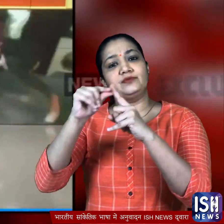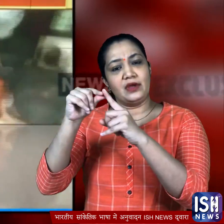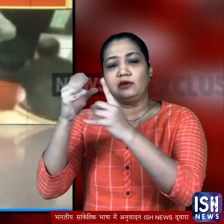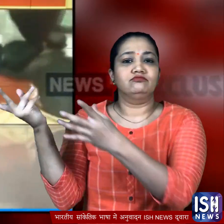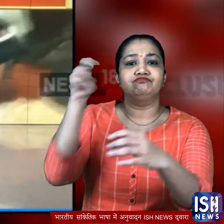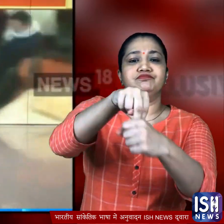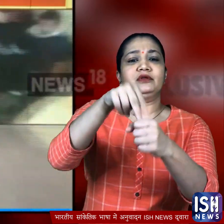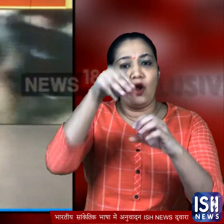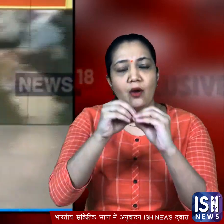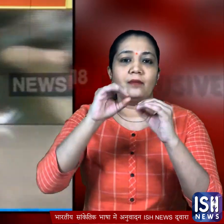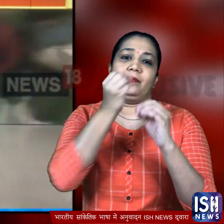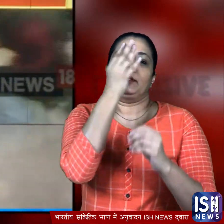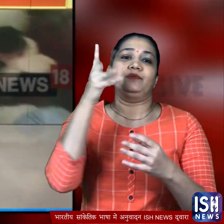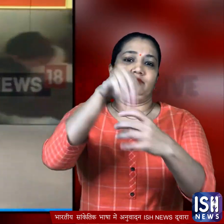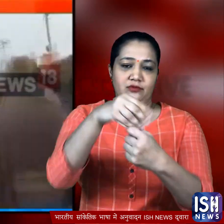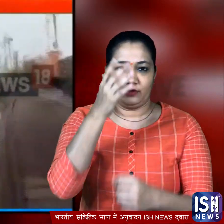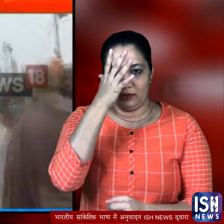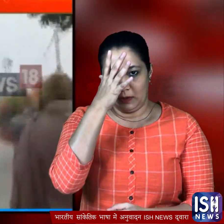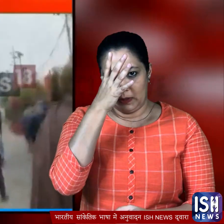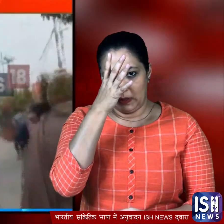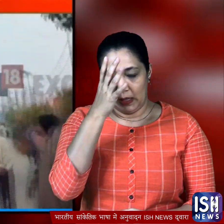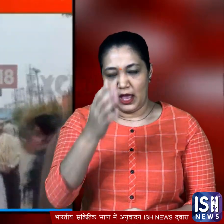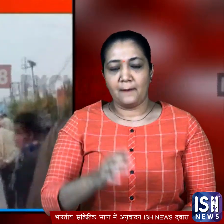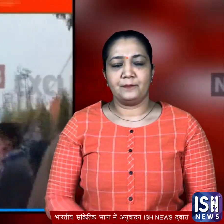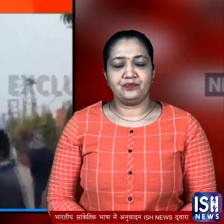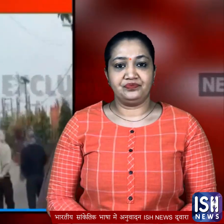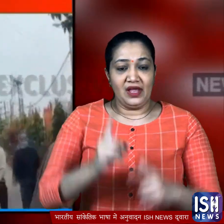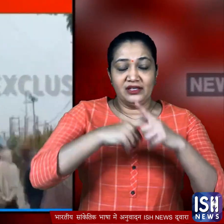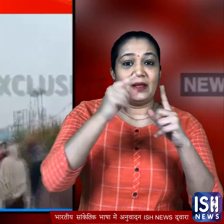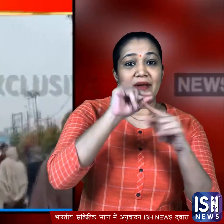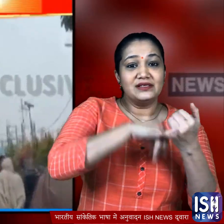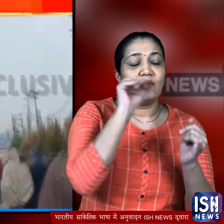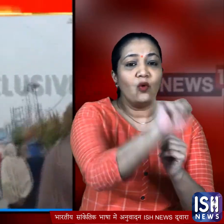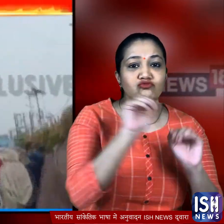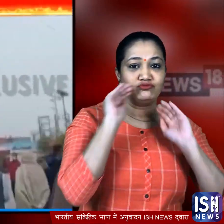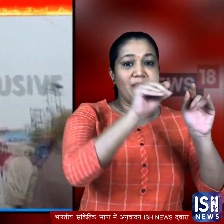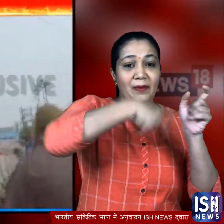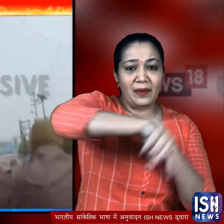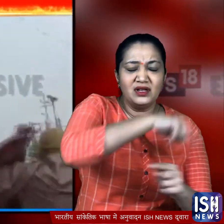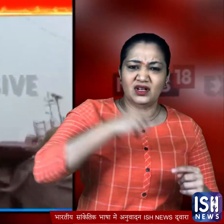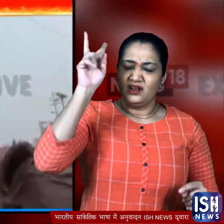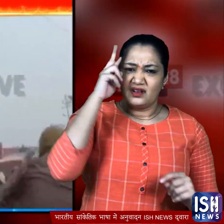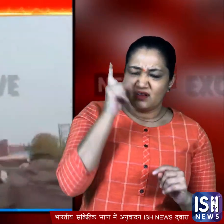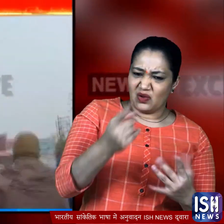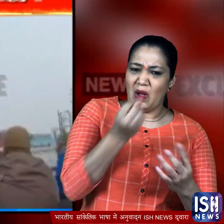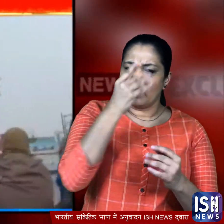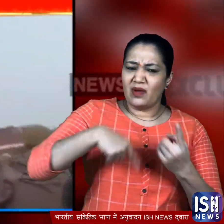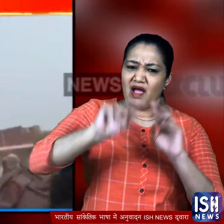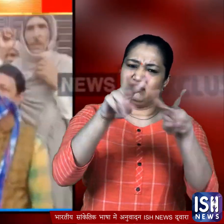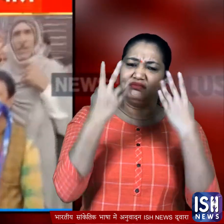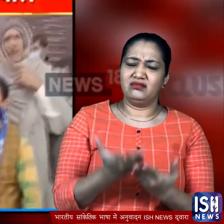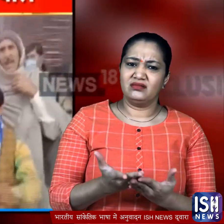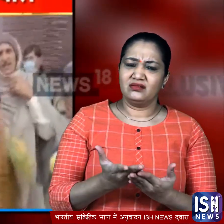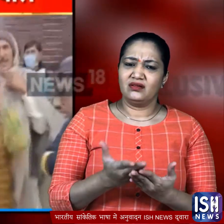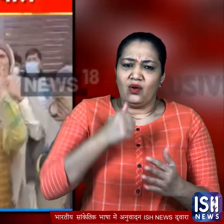में भी रह चुके हैं और समाजवादी पार्टी में भी। और इसलिए जितेंद्र पाल सिंह के समर्थकों को अपनी पार्टी की रणनीति समझ से परे